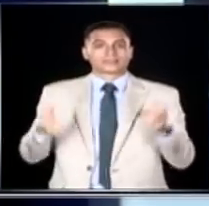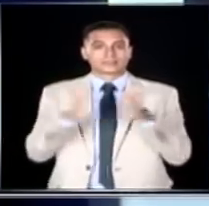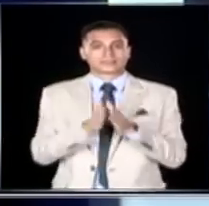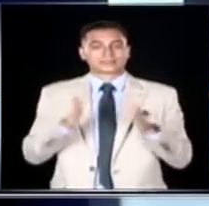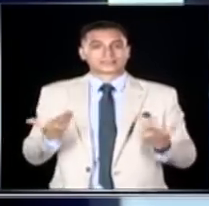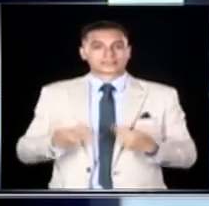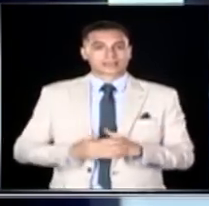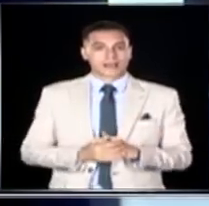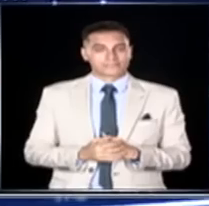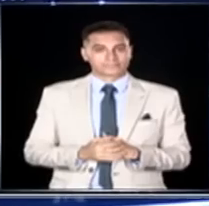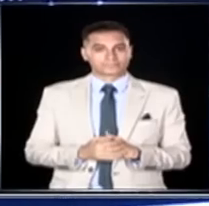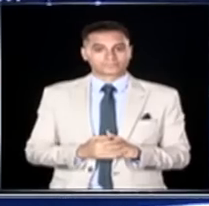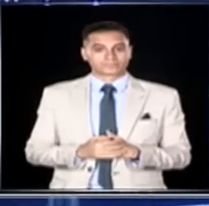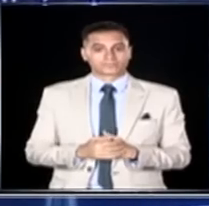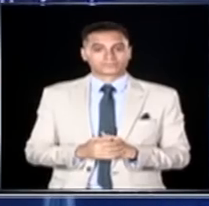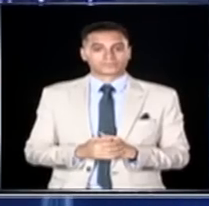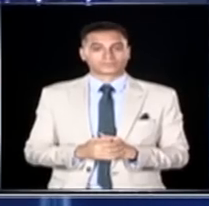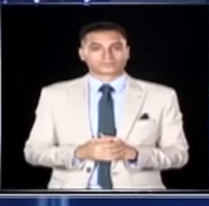644 يساوي كام؟